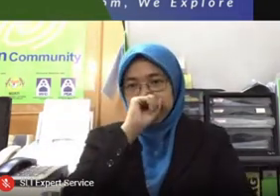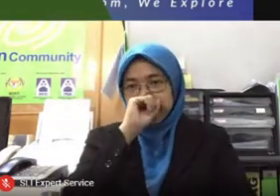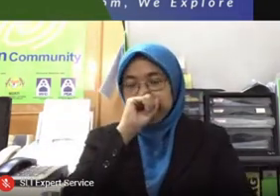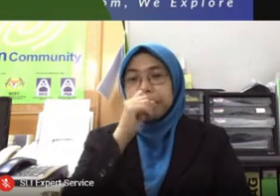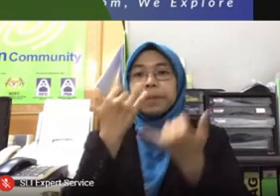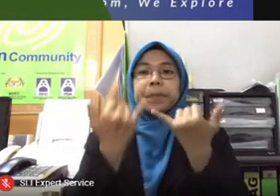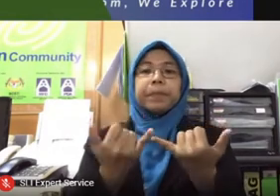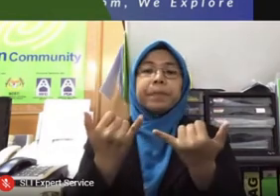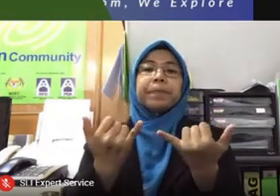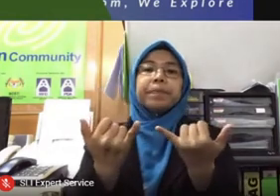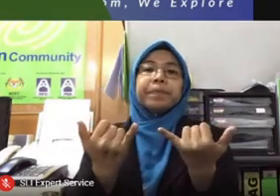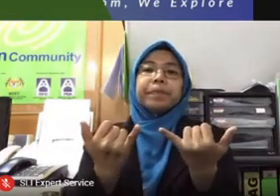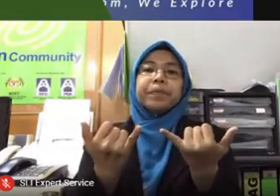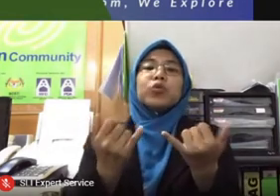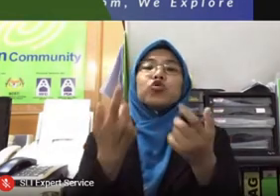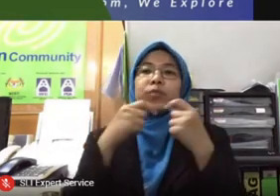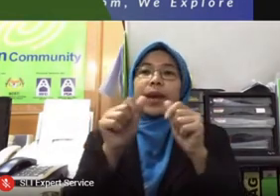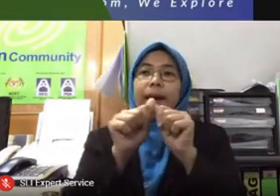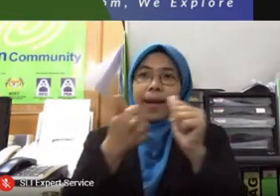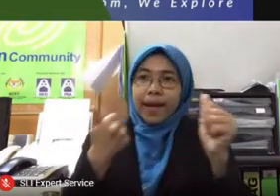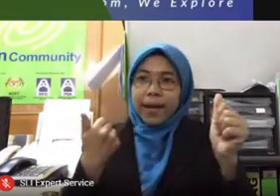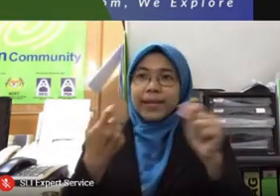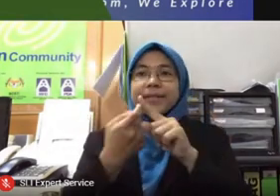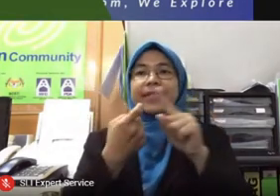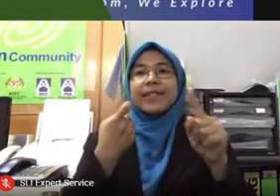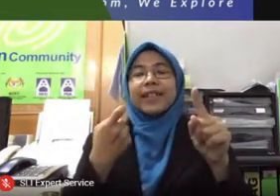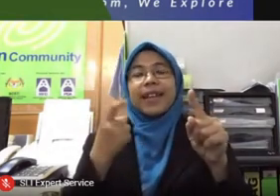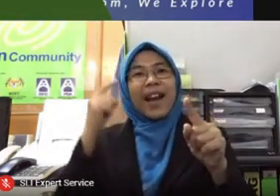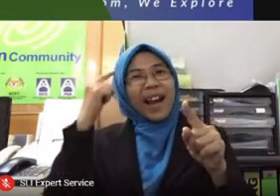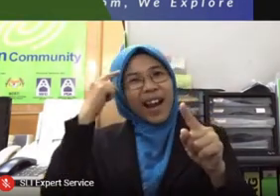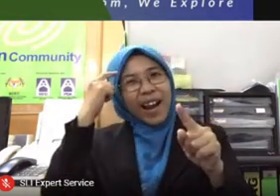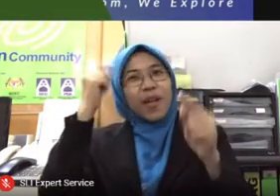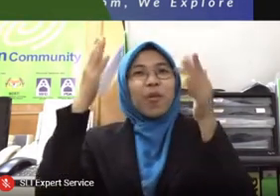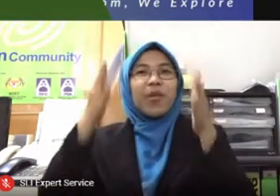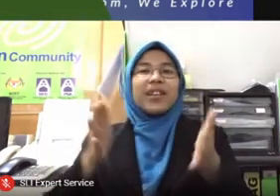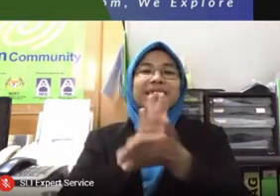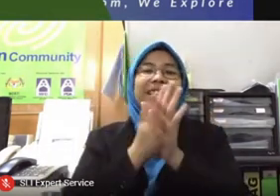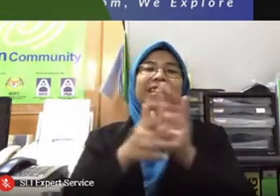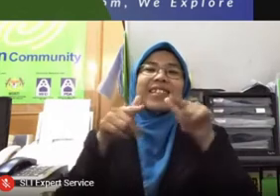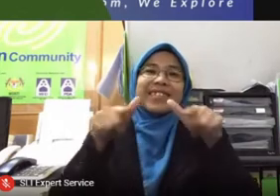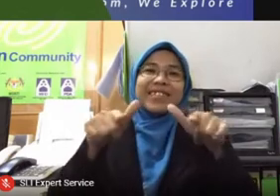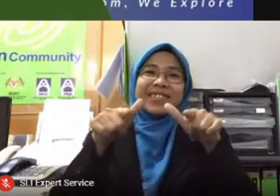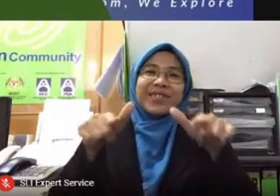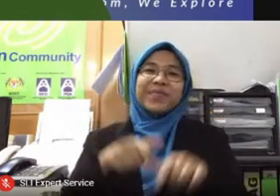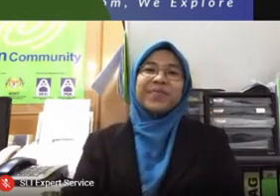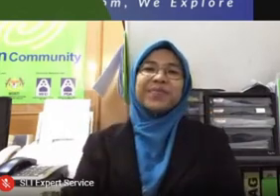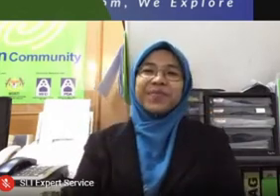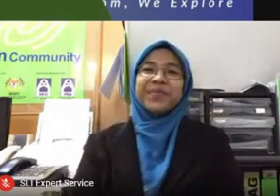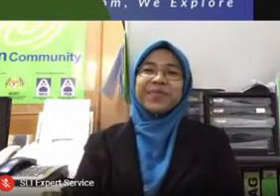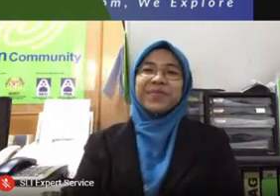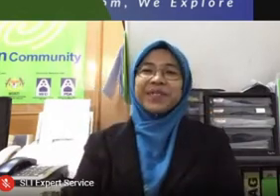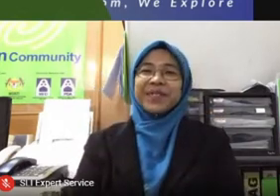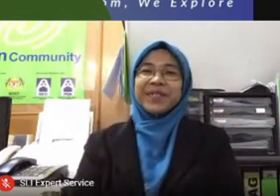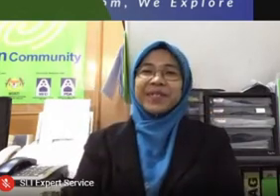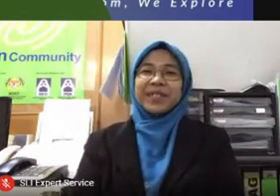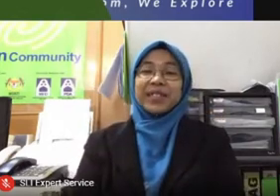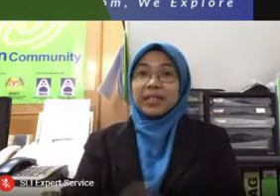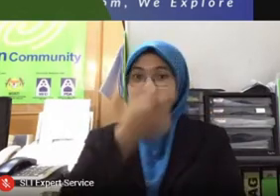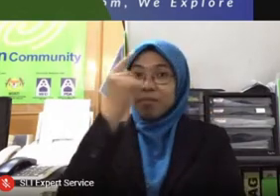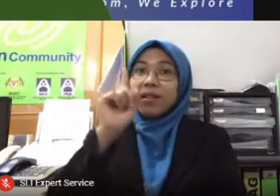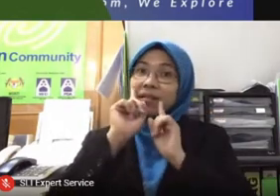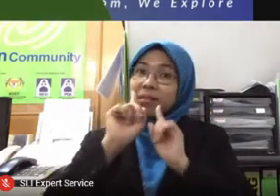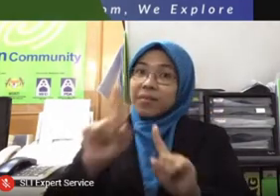Jadi cuba elakkanlah. Cuba elakkan daripada anggap orang sebagai tunggu kayu. But respond audience